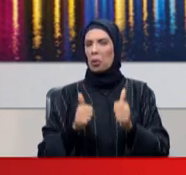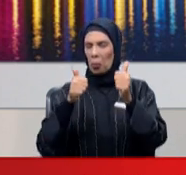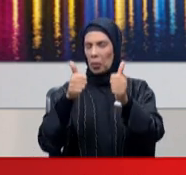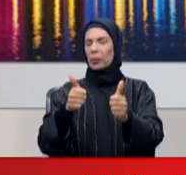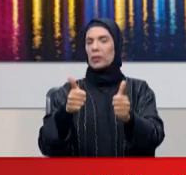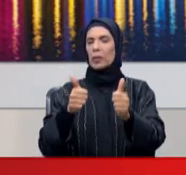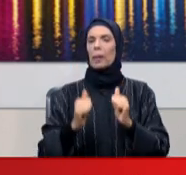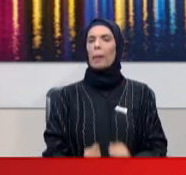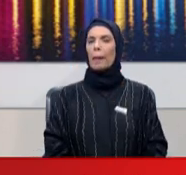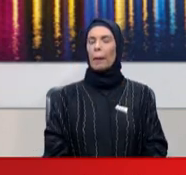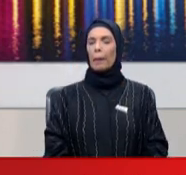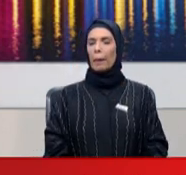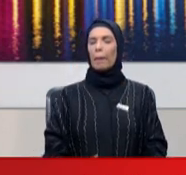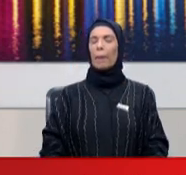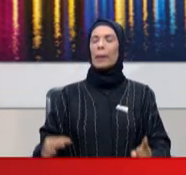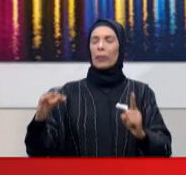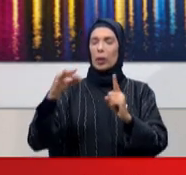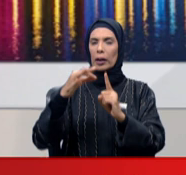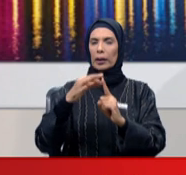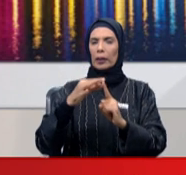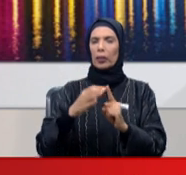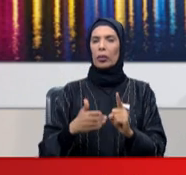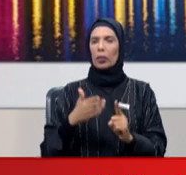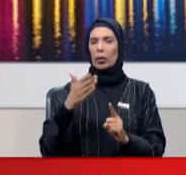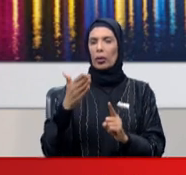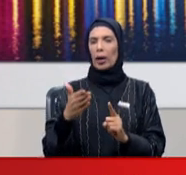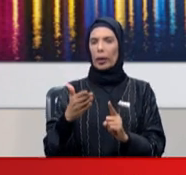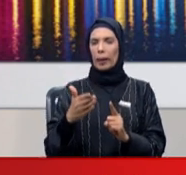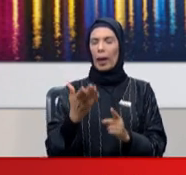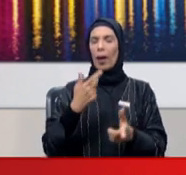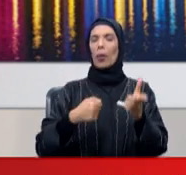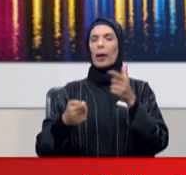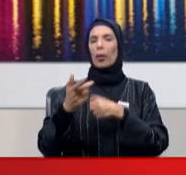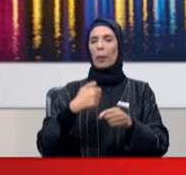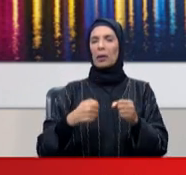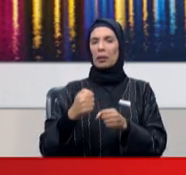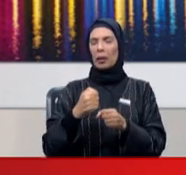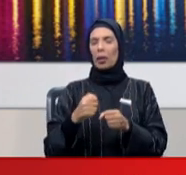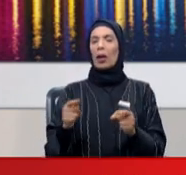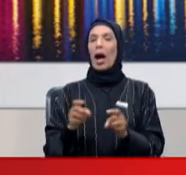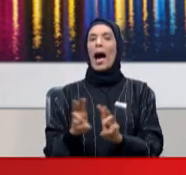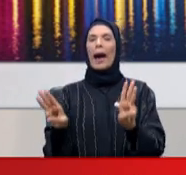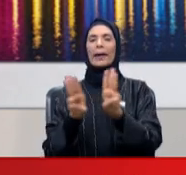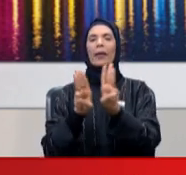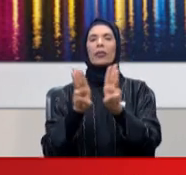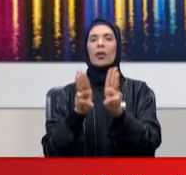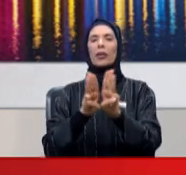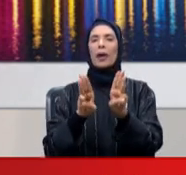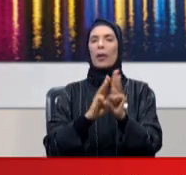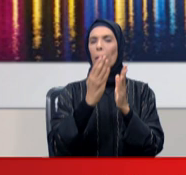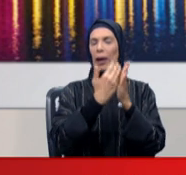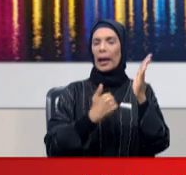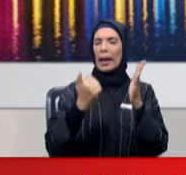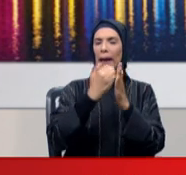معهم. تهدف بشكل عام هذه المبادرة لتشجيع قطاع التجارة على التحول الرقمي والاستعداد التام للاقتصاد